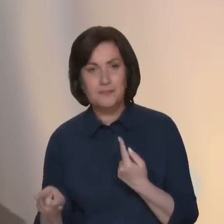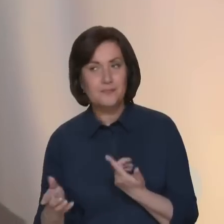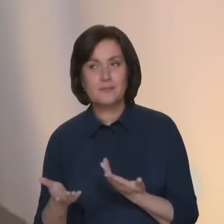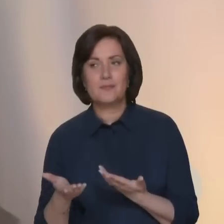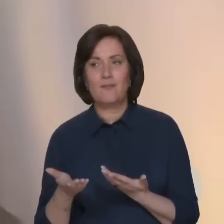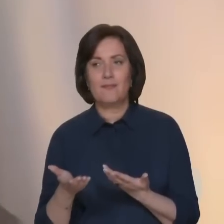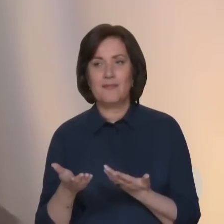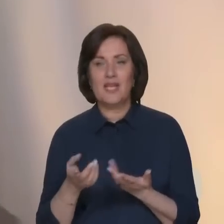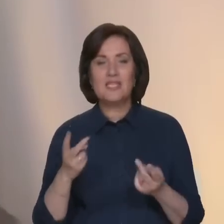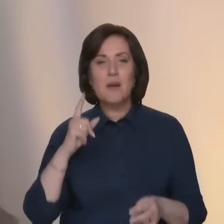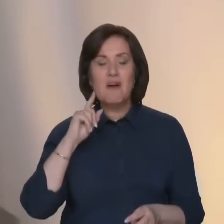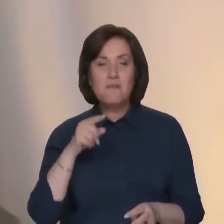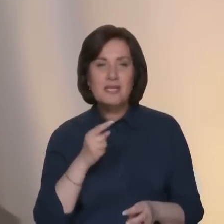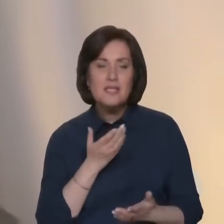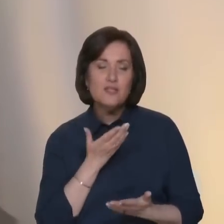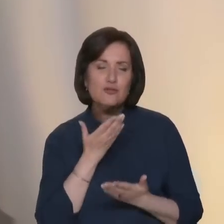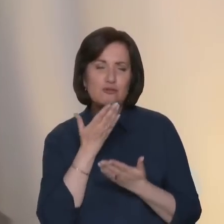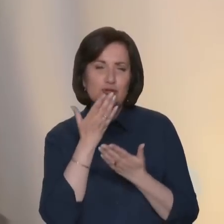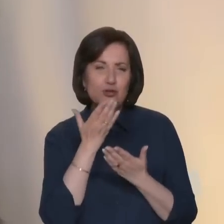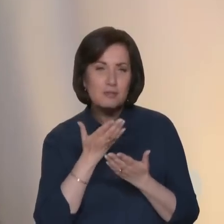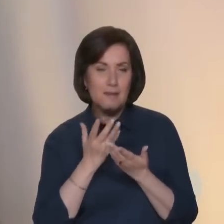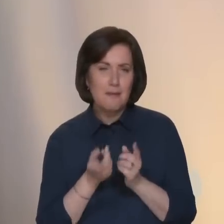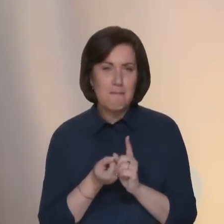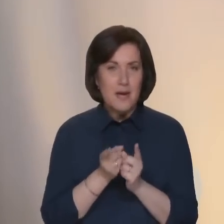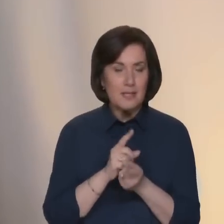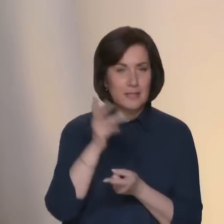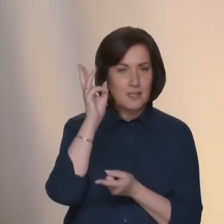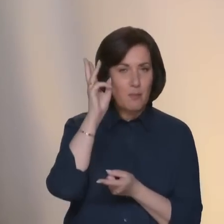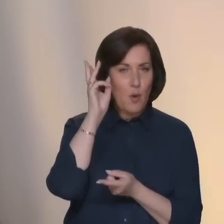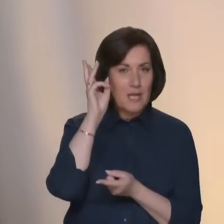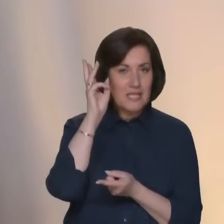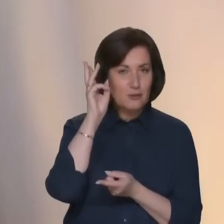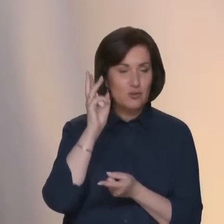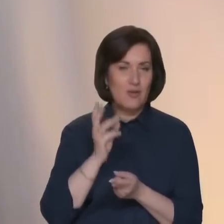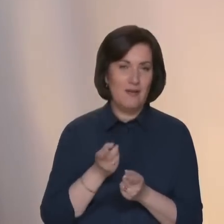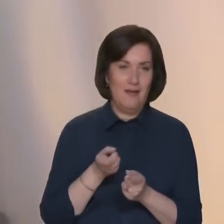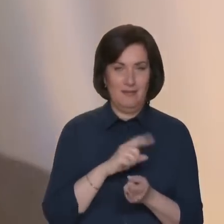Тобто тут треба вміти читати, перекладати з дипломатичної мови на людську.